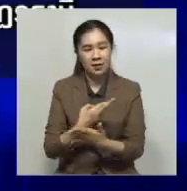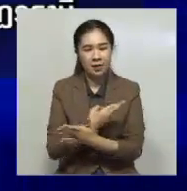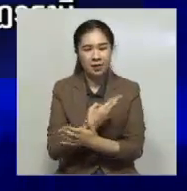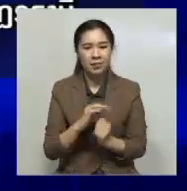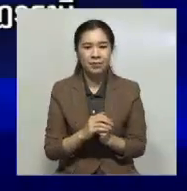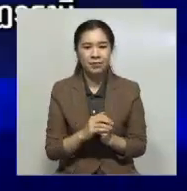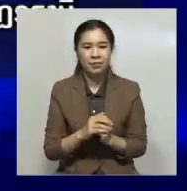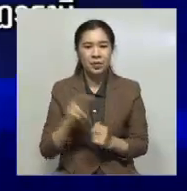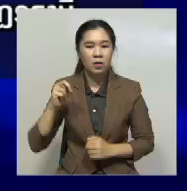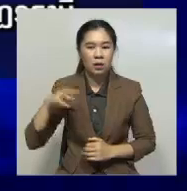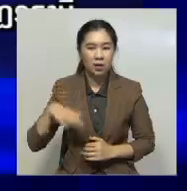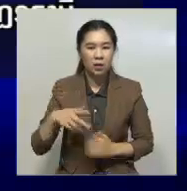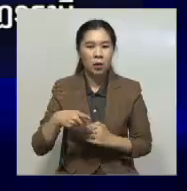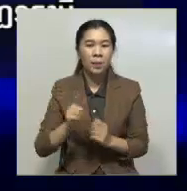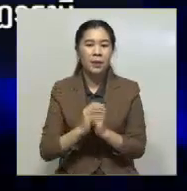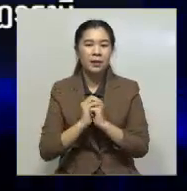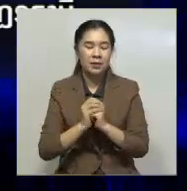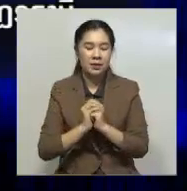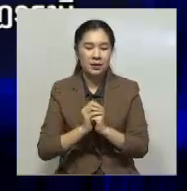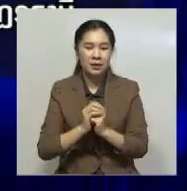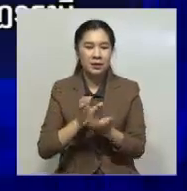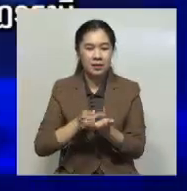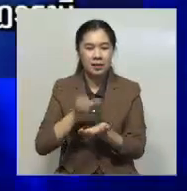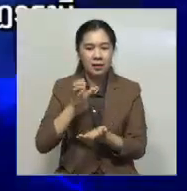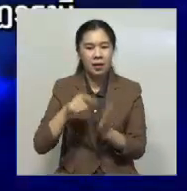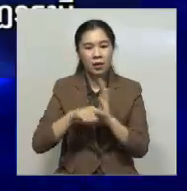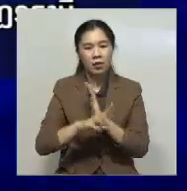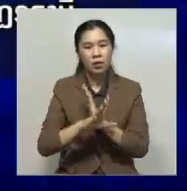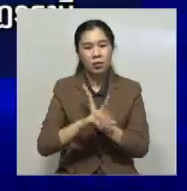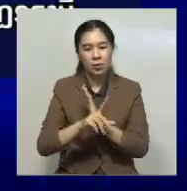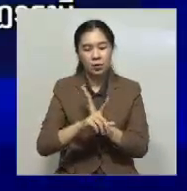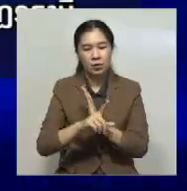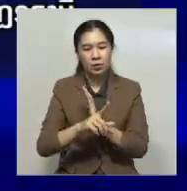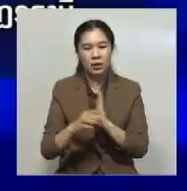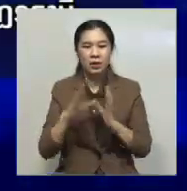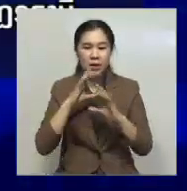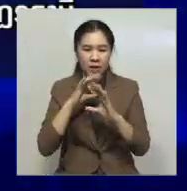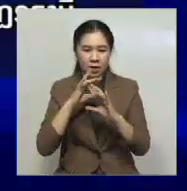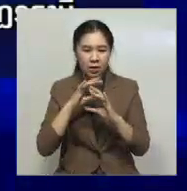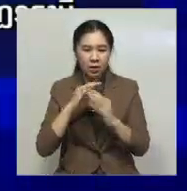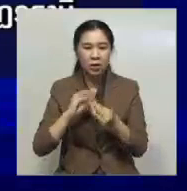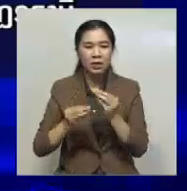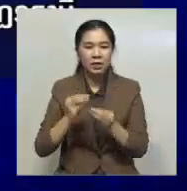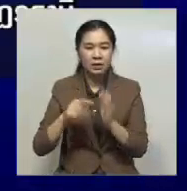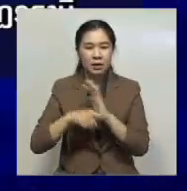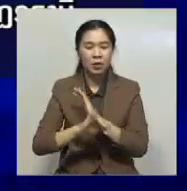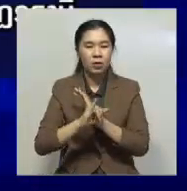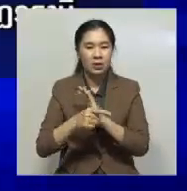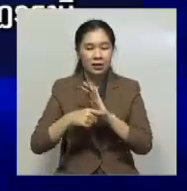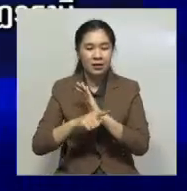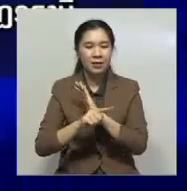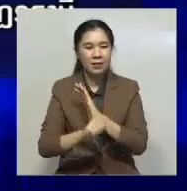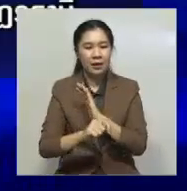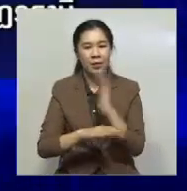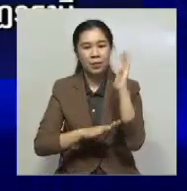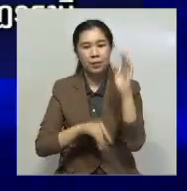คตะวันออกนครนายกปราจีนบุรีสระแก้วชลบุรีระยองฉะเชิงเทราจันทบุรีตราดภาคใต้มี